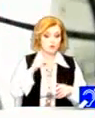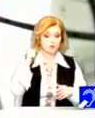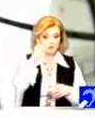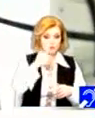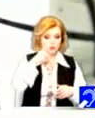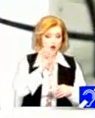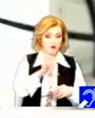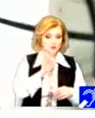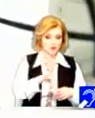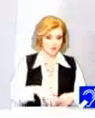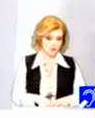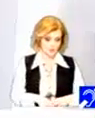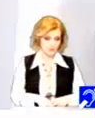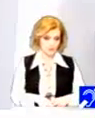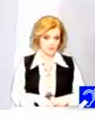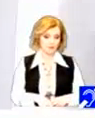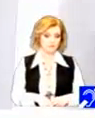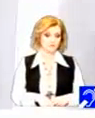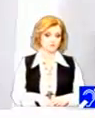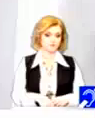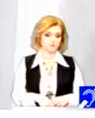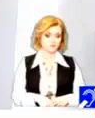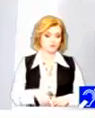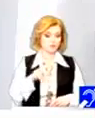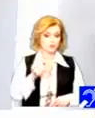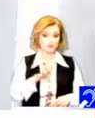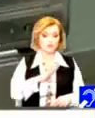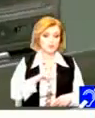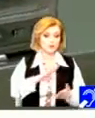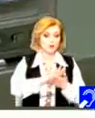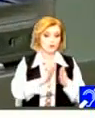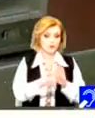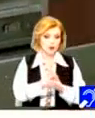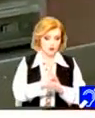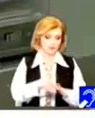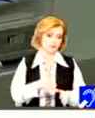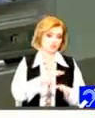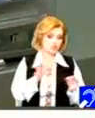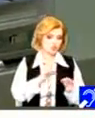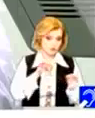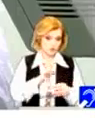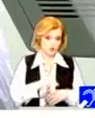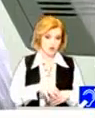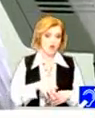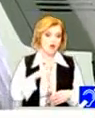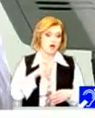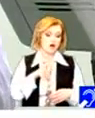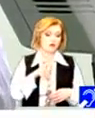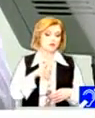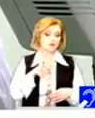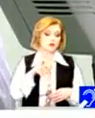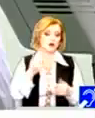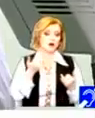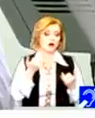la spitalul CFR din Cluj-Napoca, ea nu ar avea nicio formă de contract, deși făcea chiar și operații. Managerul spitalului CFR, aflat